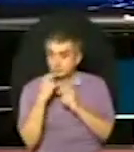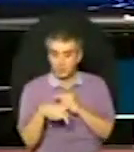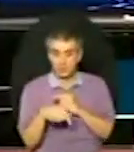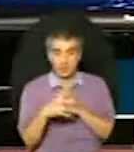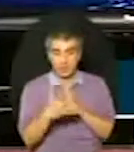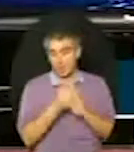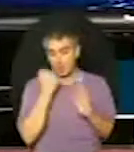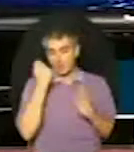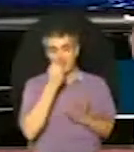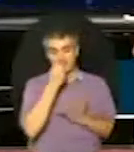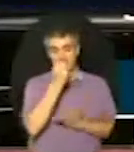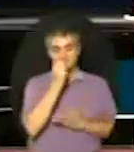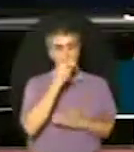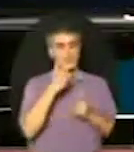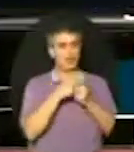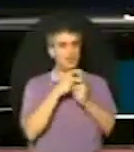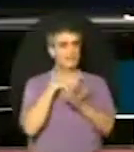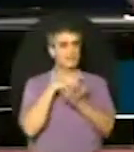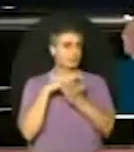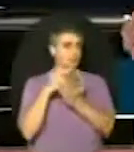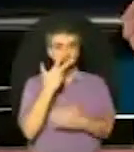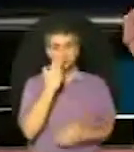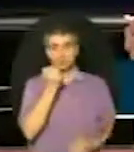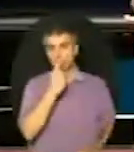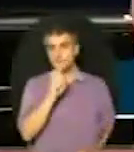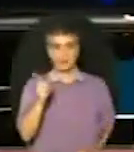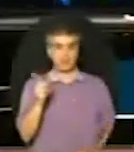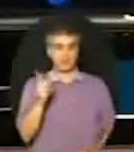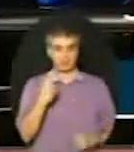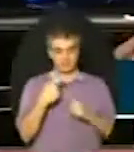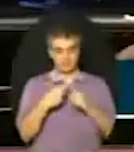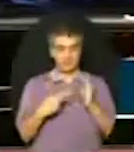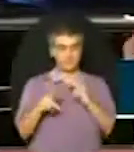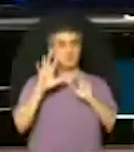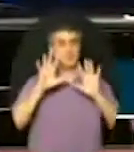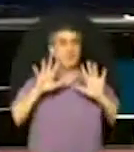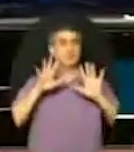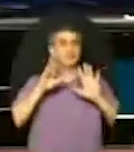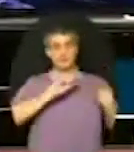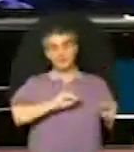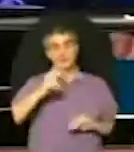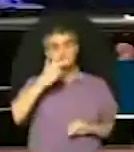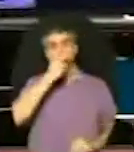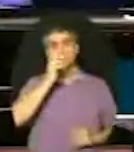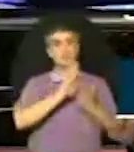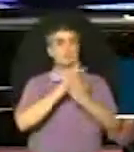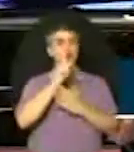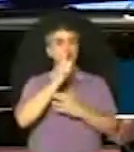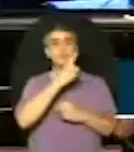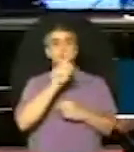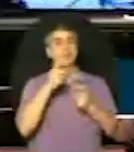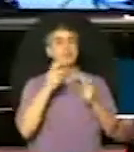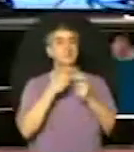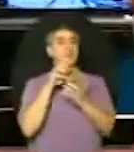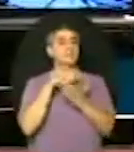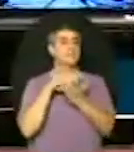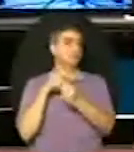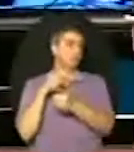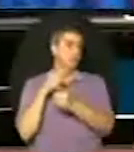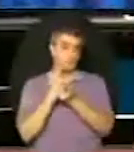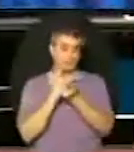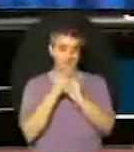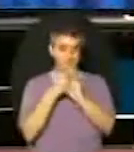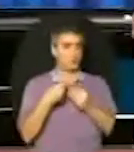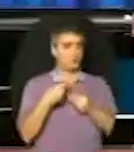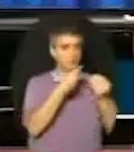לוקח את התקציב של חטיבה להתיישבות של 30 מיליון, מכפיל אותו פי 10 ומעביר 317 מיליון חטיבה להתיישבות, במקום להעביר